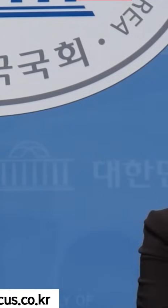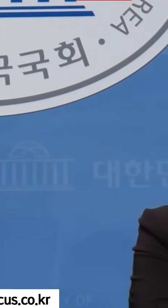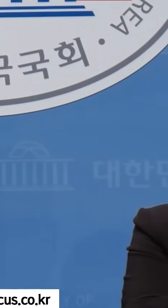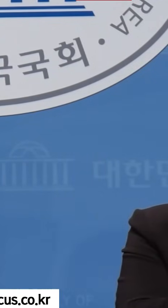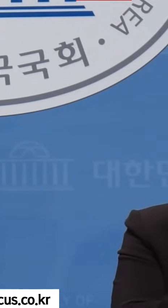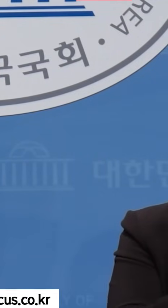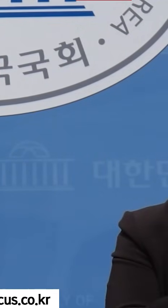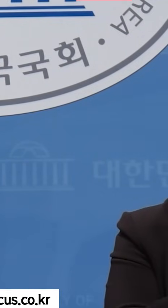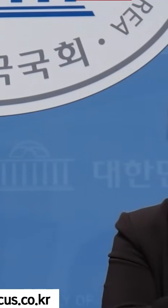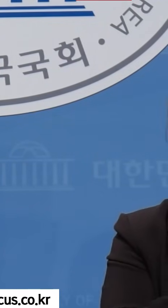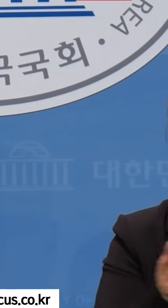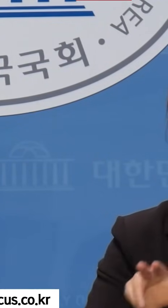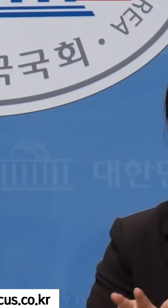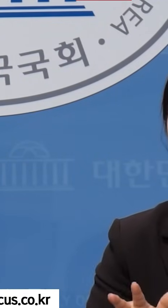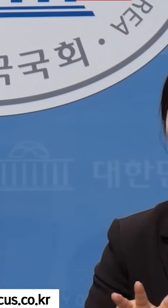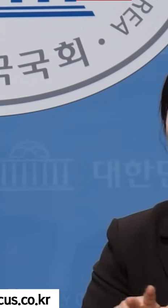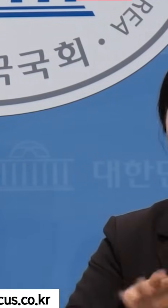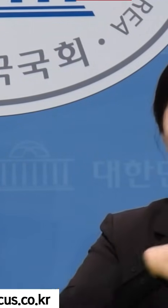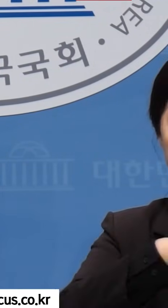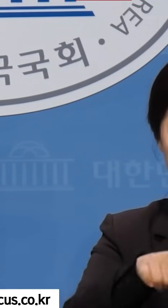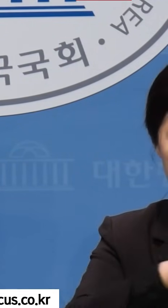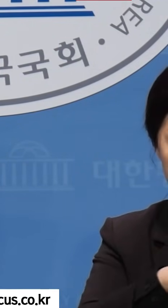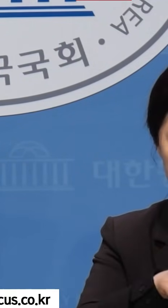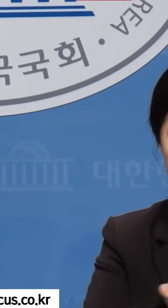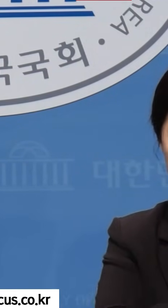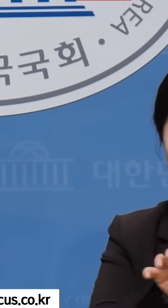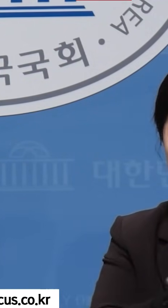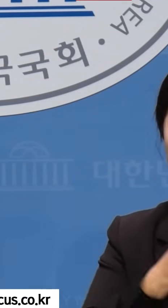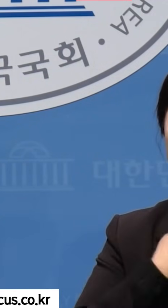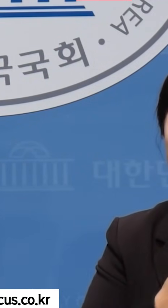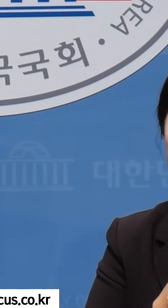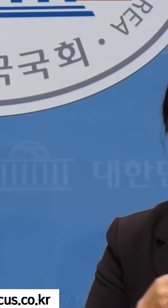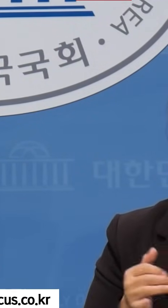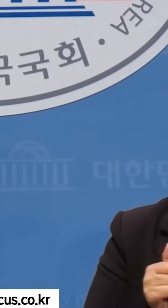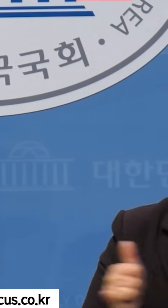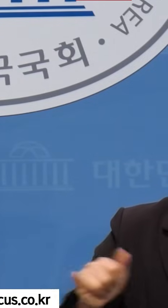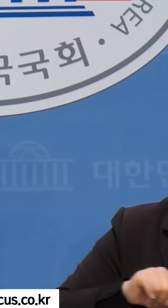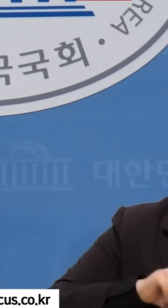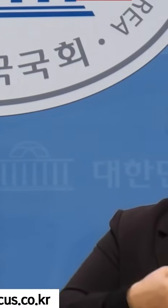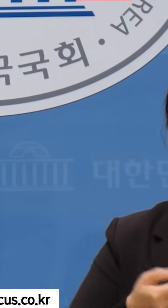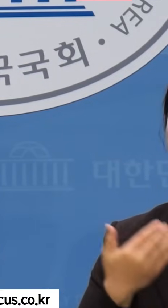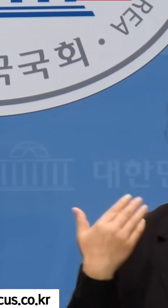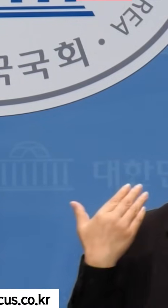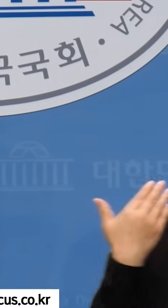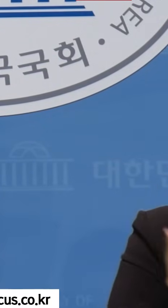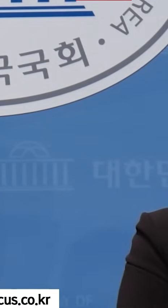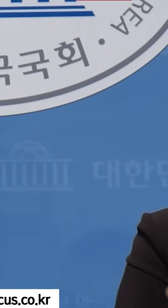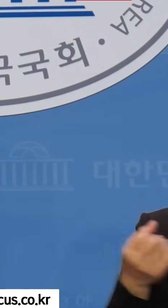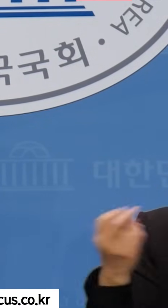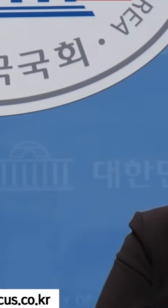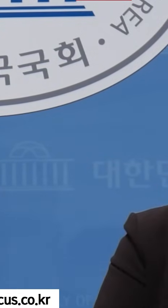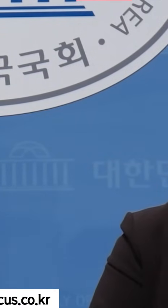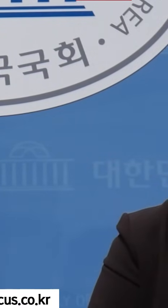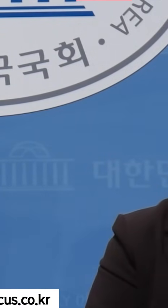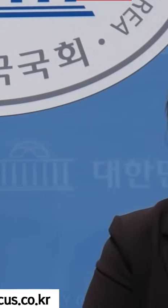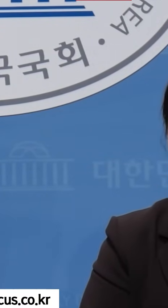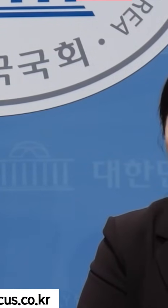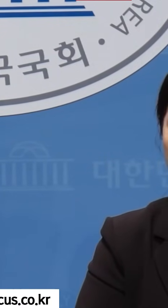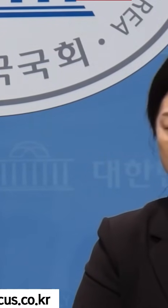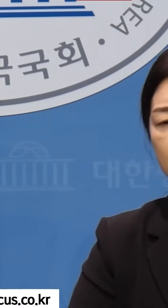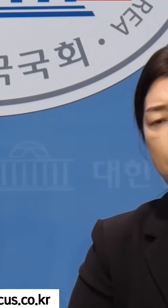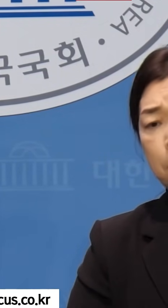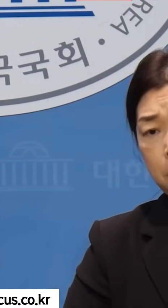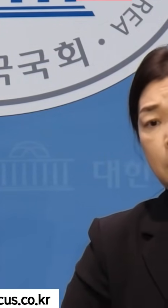정권을 국정농단 세력을 벌주고 그것을 통해서 대통령까지 된